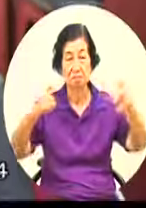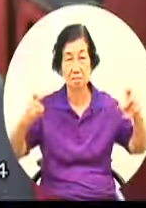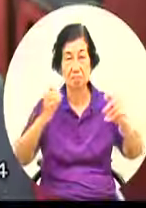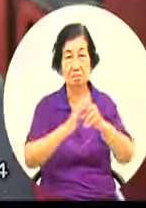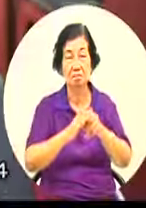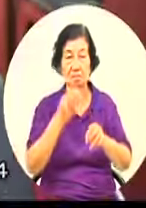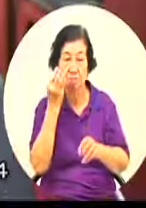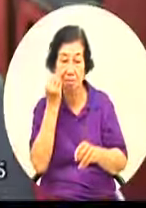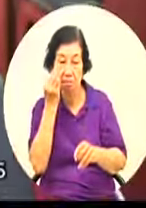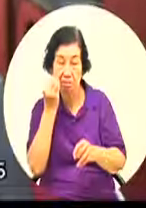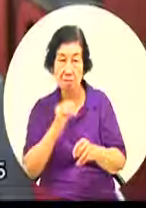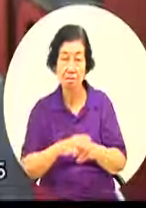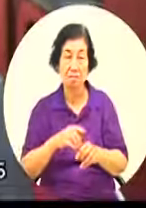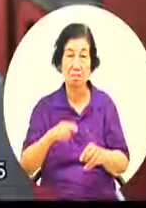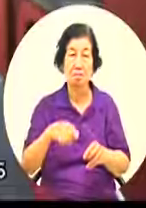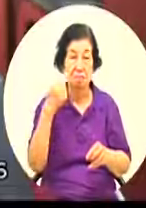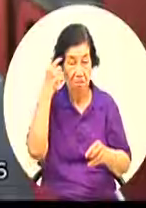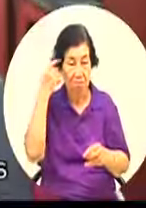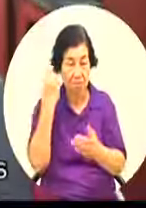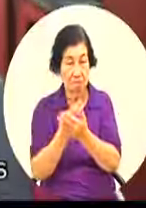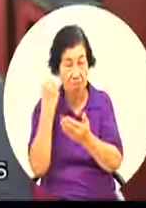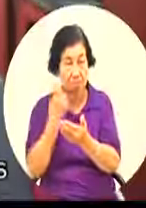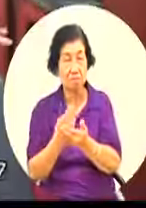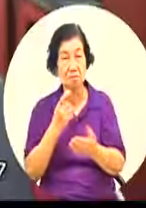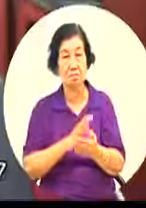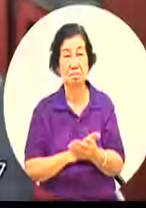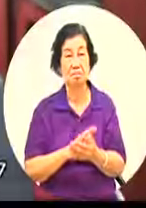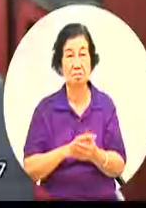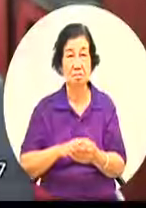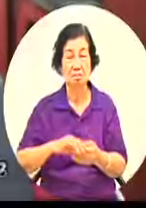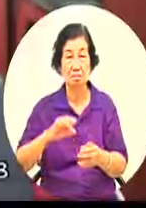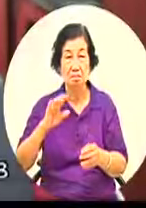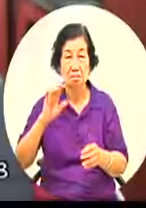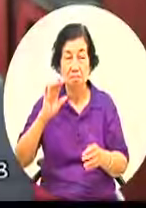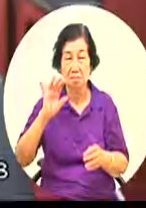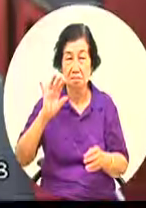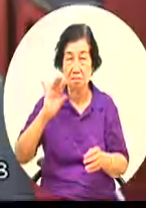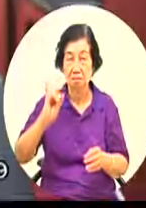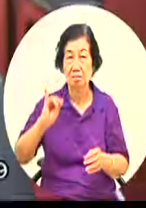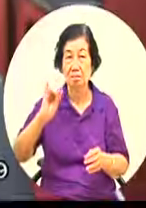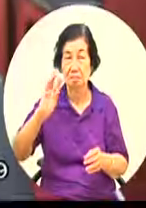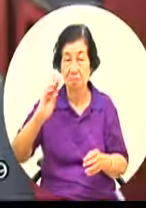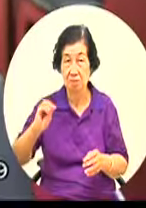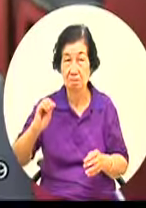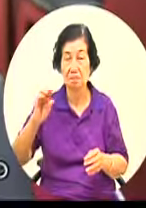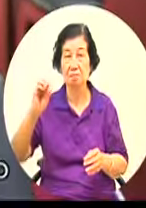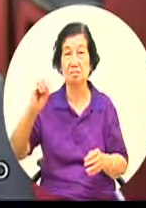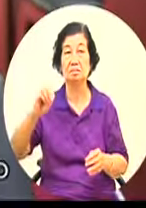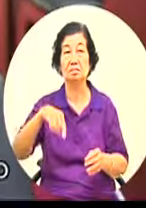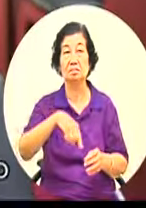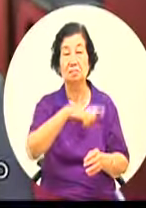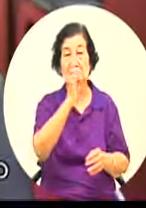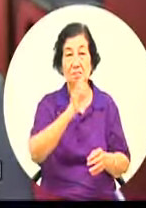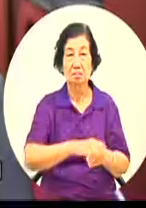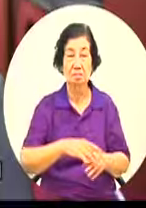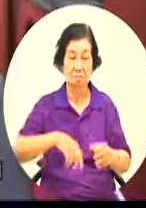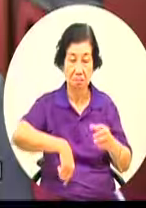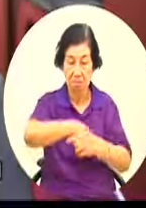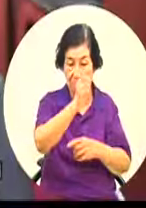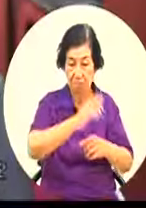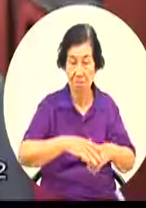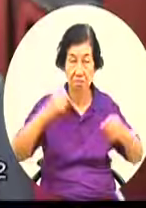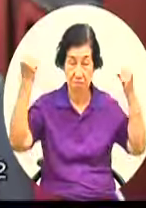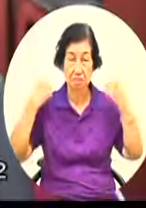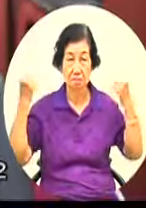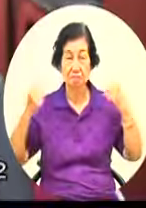底下有好多委员会，每一天最少有上千、上百、上万人在那边运动。可是变城市光廊以后，大家有没有去看过？